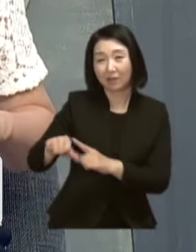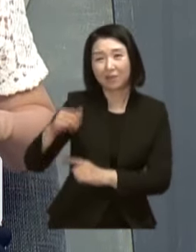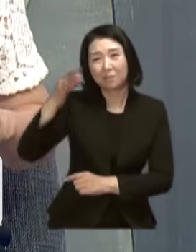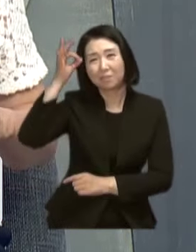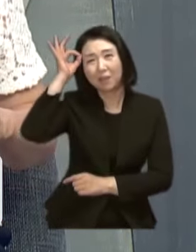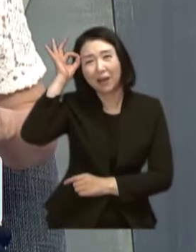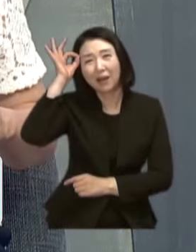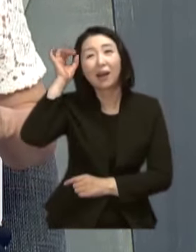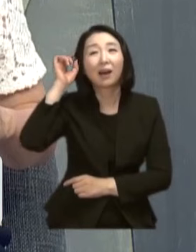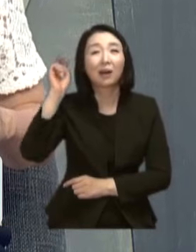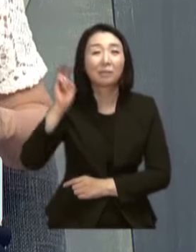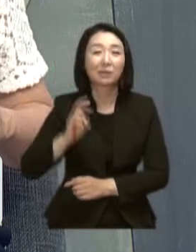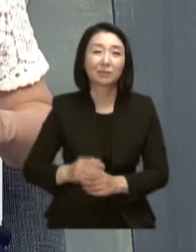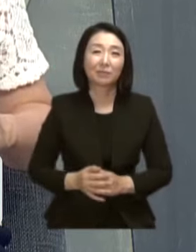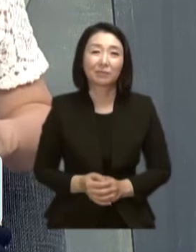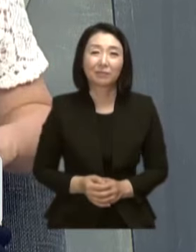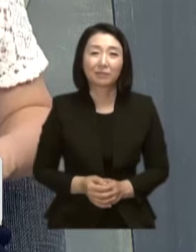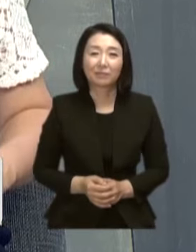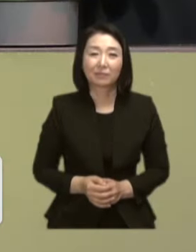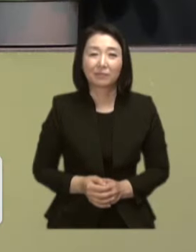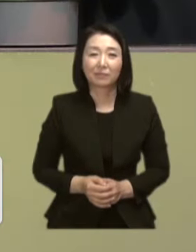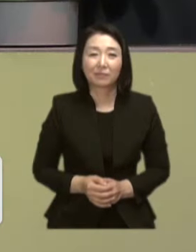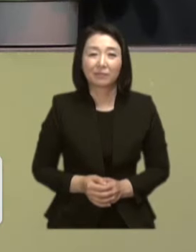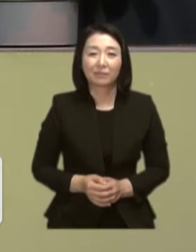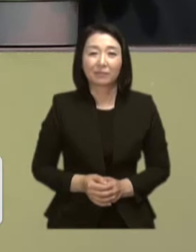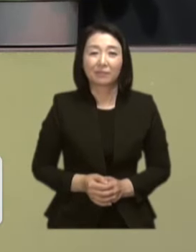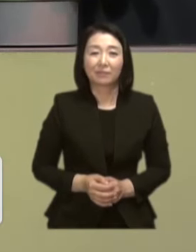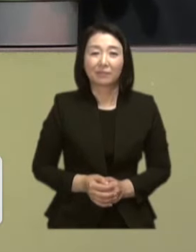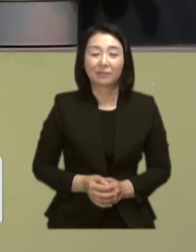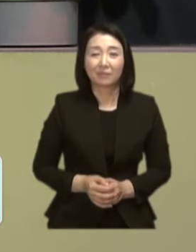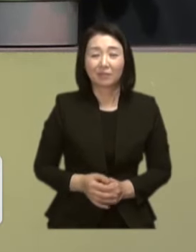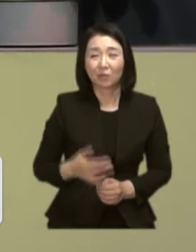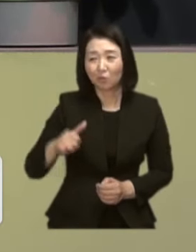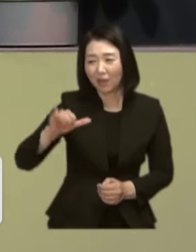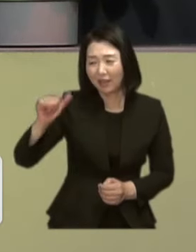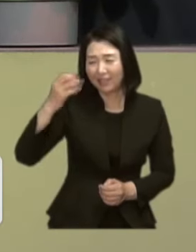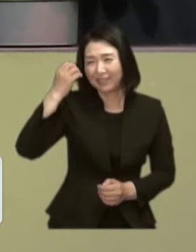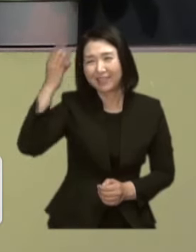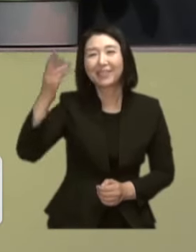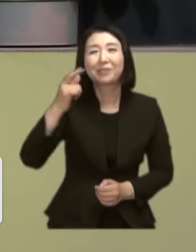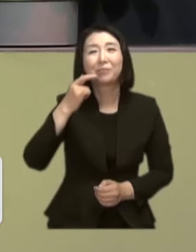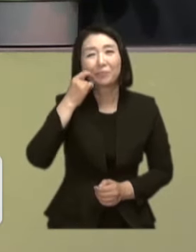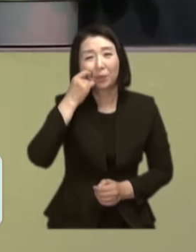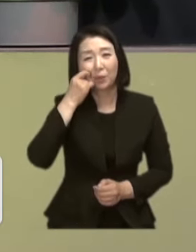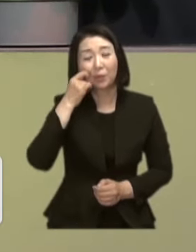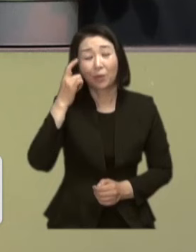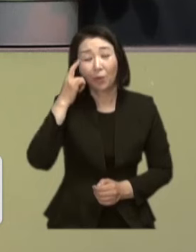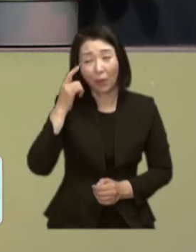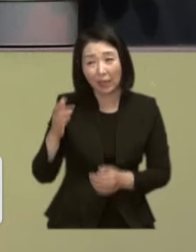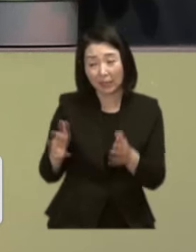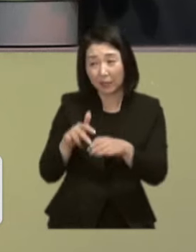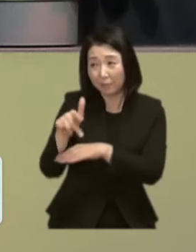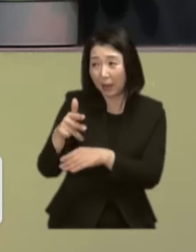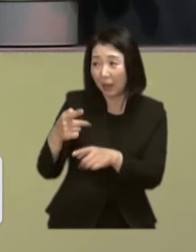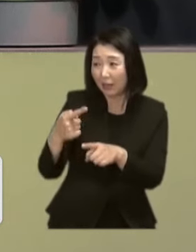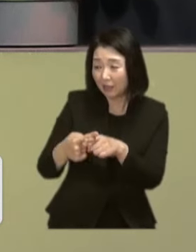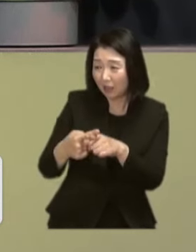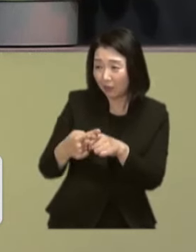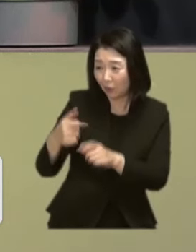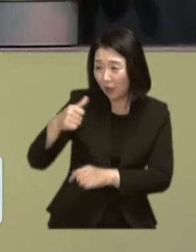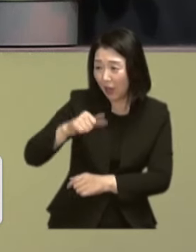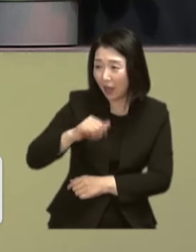생각나실 것 같으세요? 아무래도 전혀 잊혀지지는 않지요. 네. 길을 지나가다가도 저희 아이